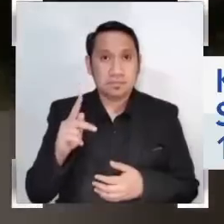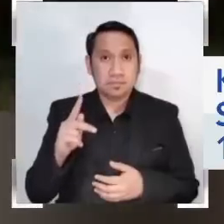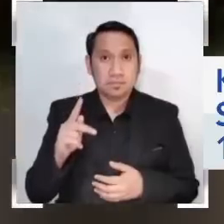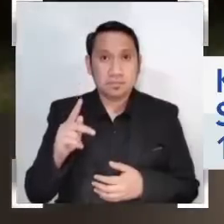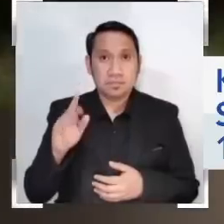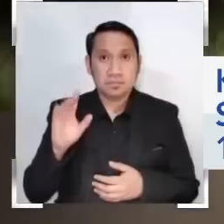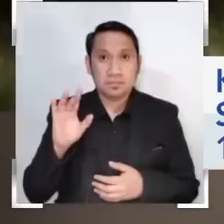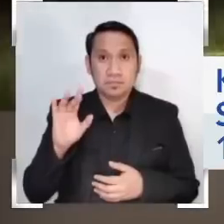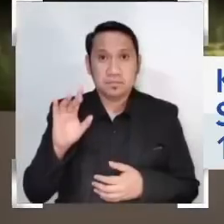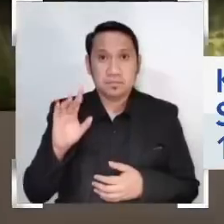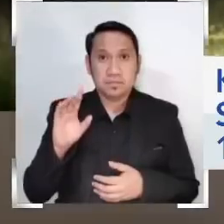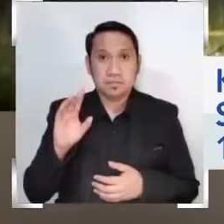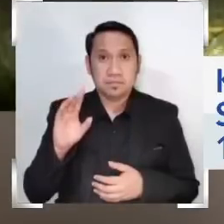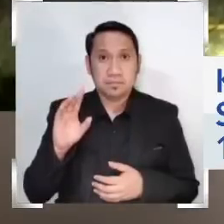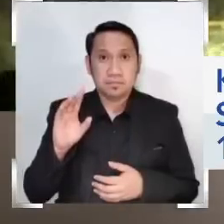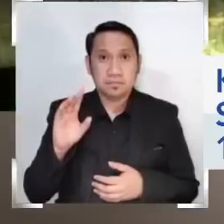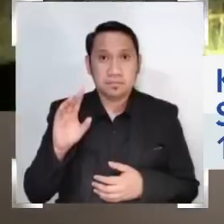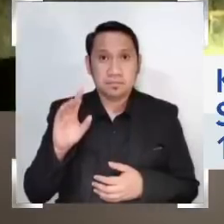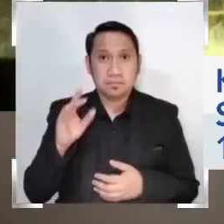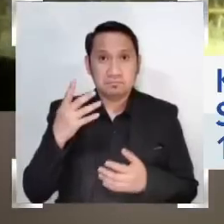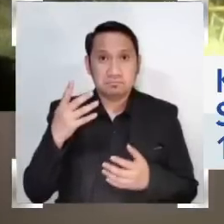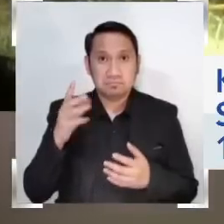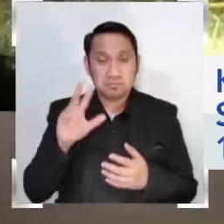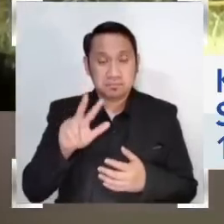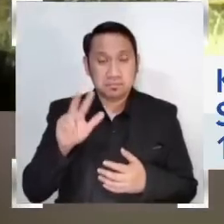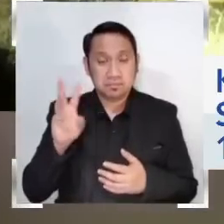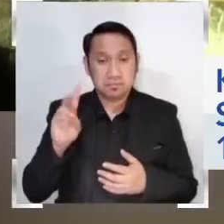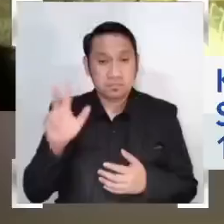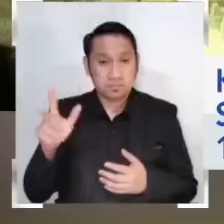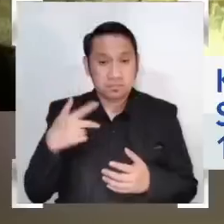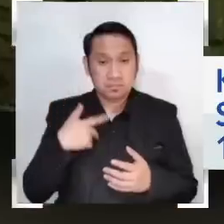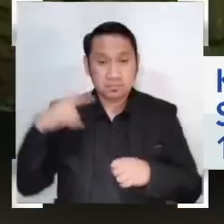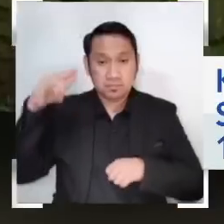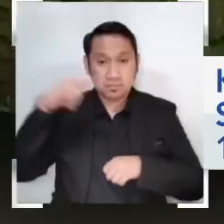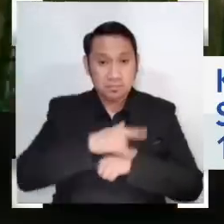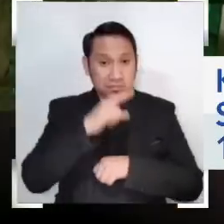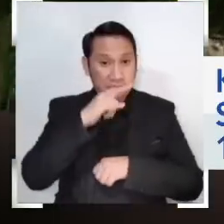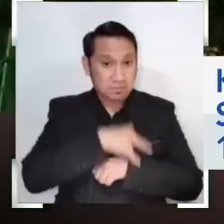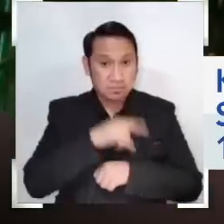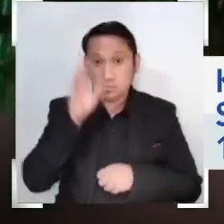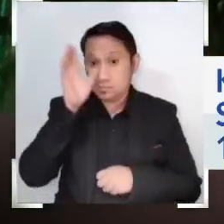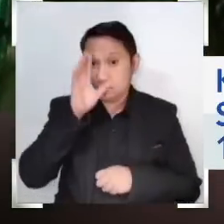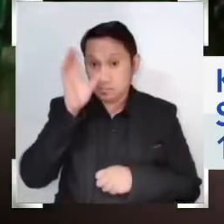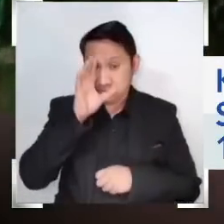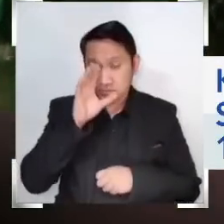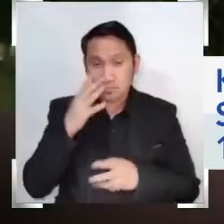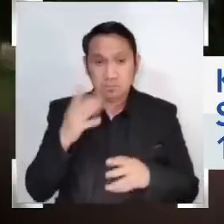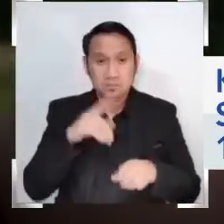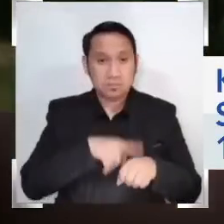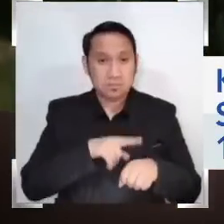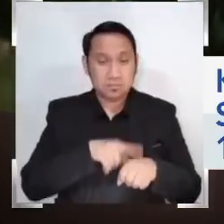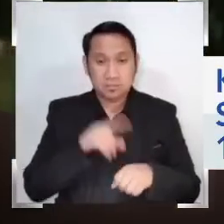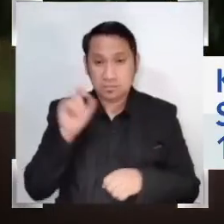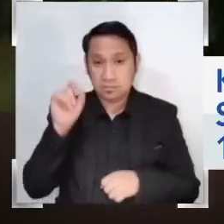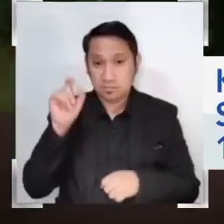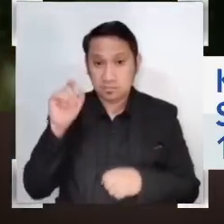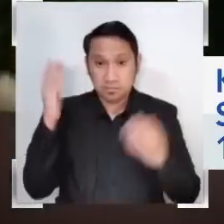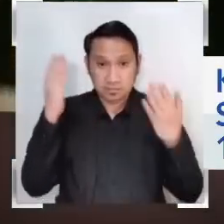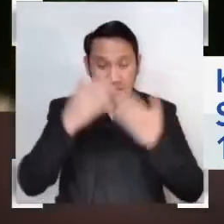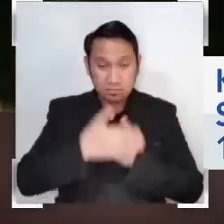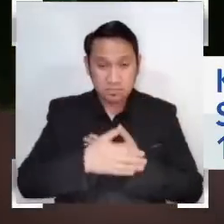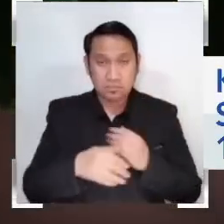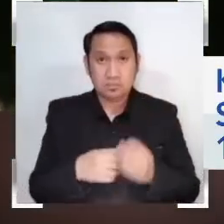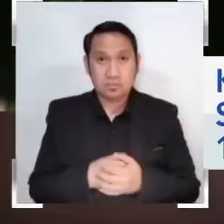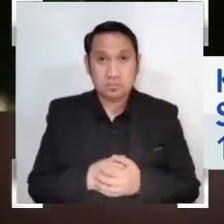Lumagpas sa runway 22 ng Mactan-Cebu International Airport ang eroplano pasado alas 11 kagabi. Galing Incheon Airport sa